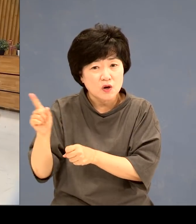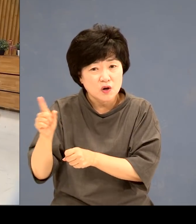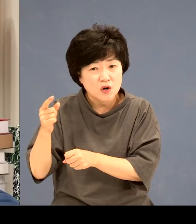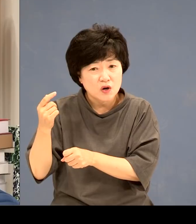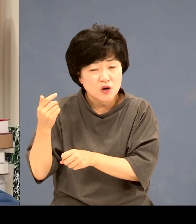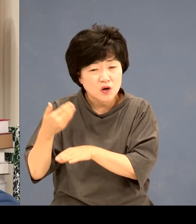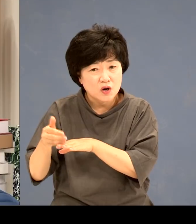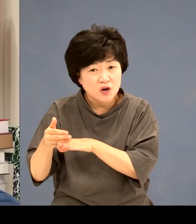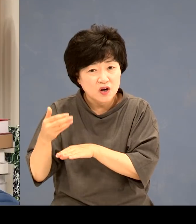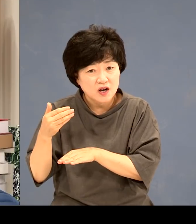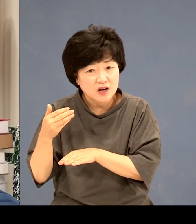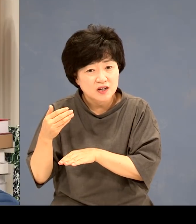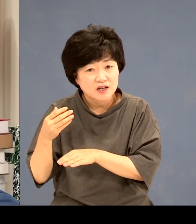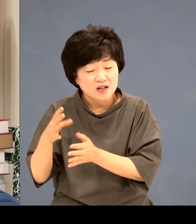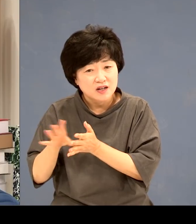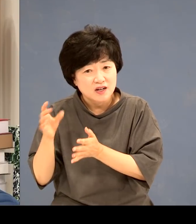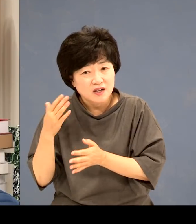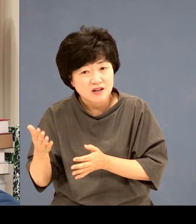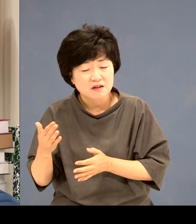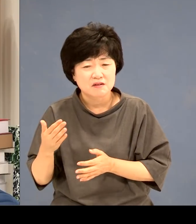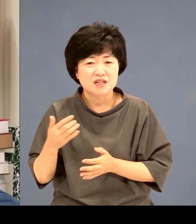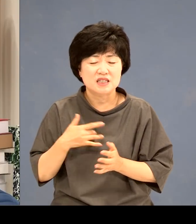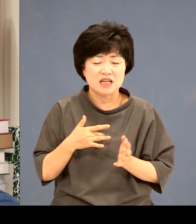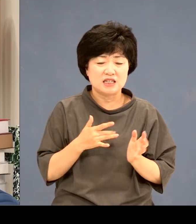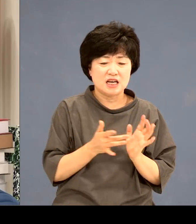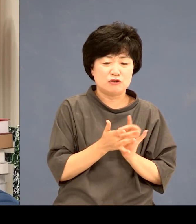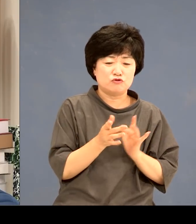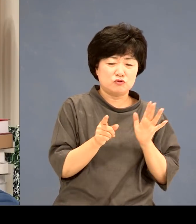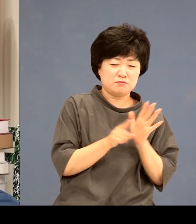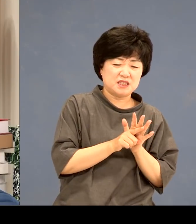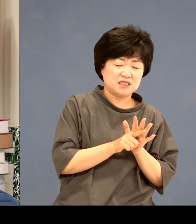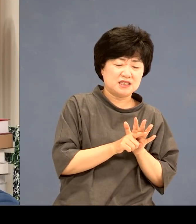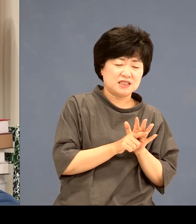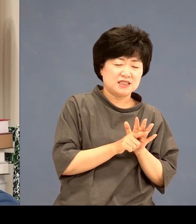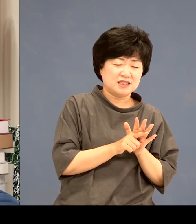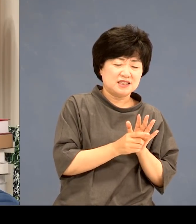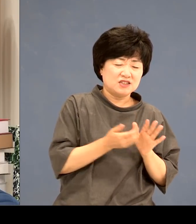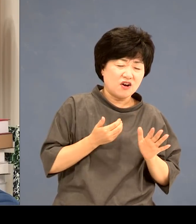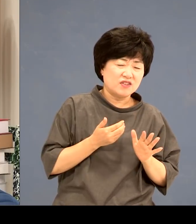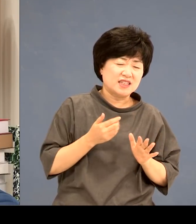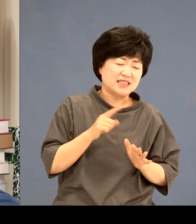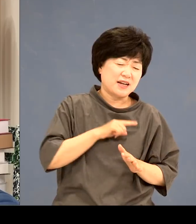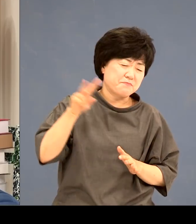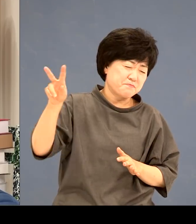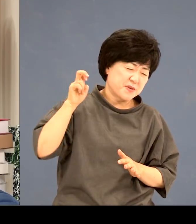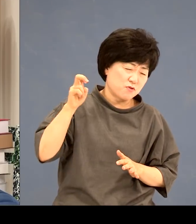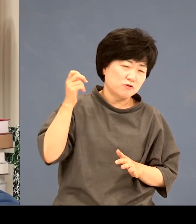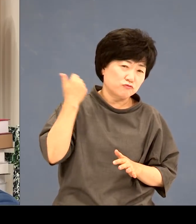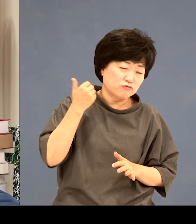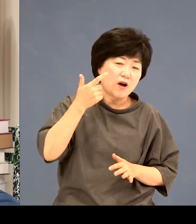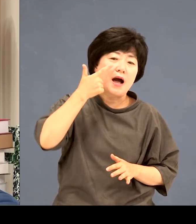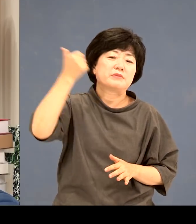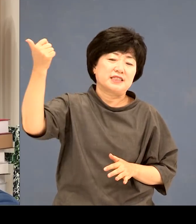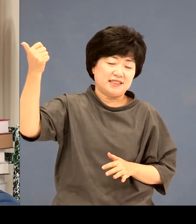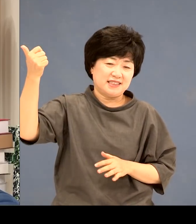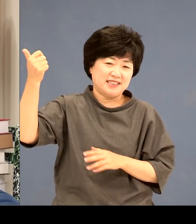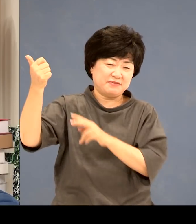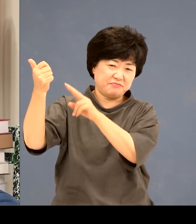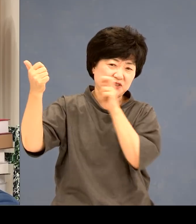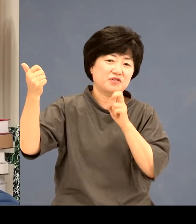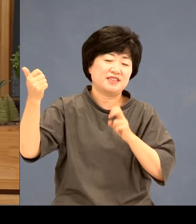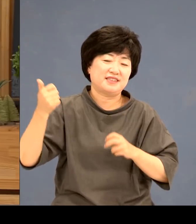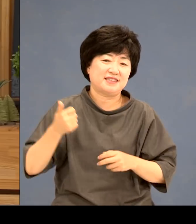거친 분이셨나요? 그래서 이제 예수님을 만나기 이전에는 제가 제일 미워했던 사람이 제일 증오했던 사람이